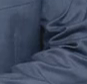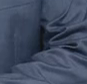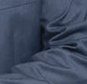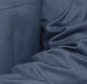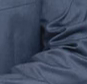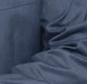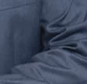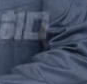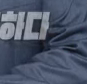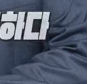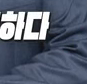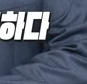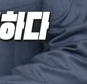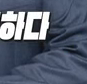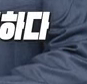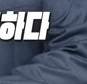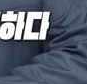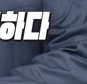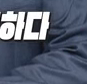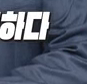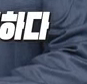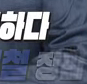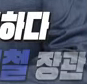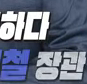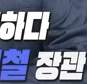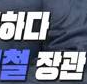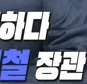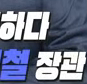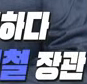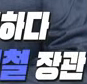으 으